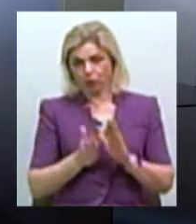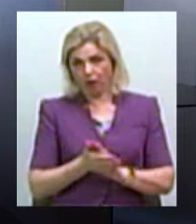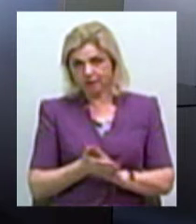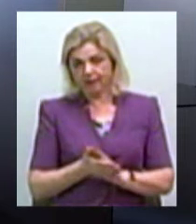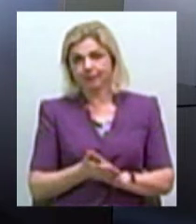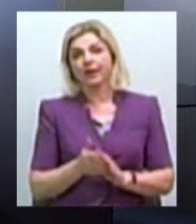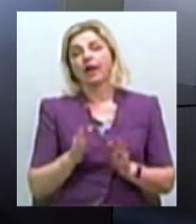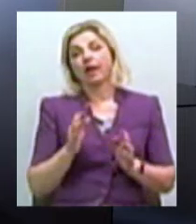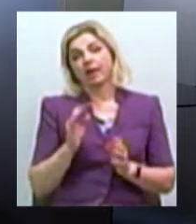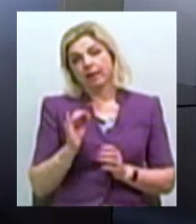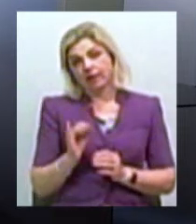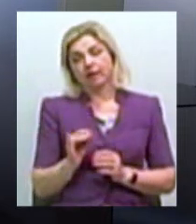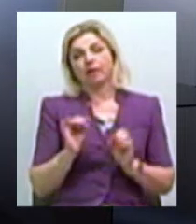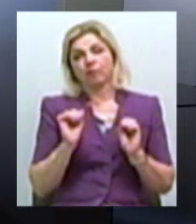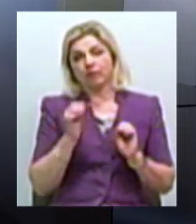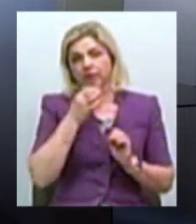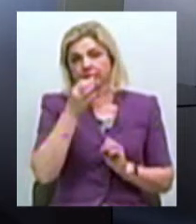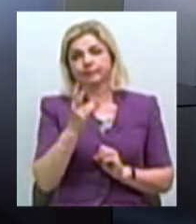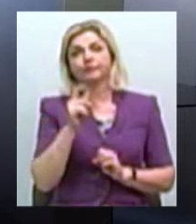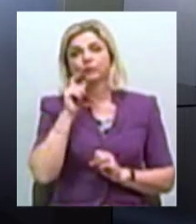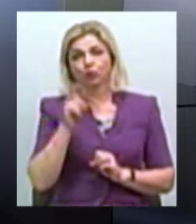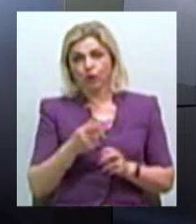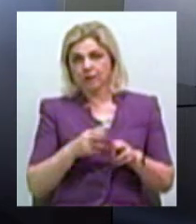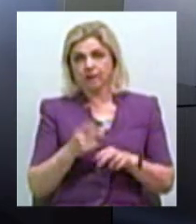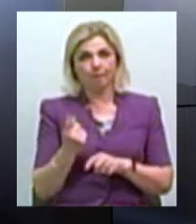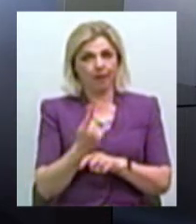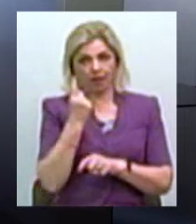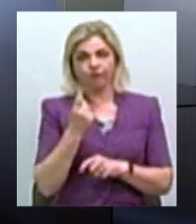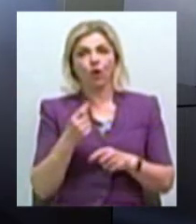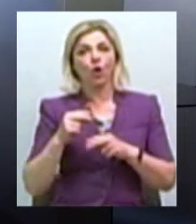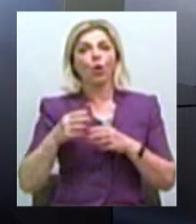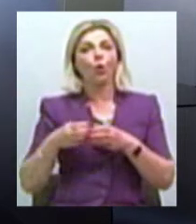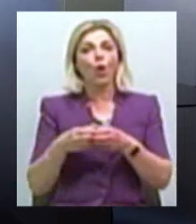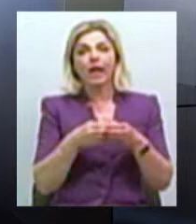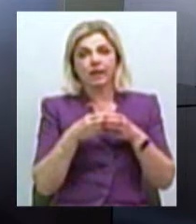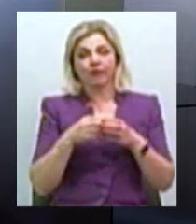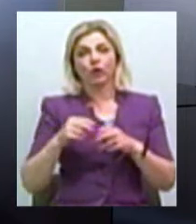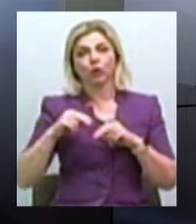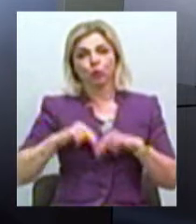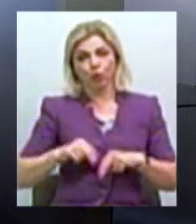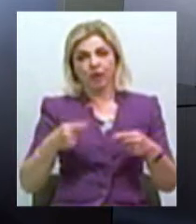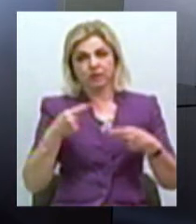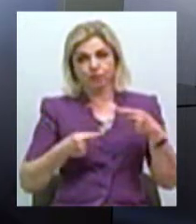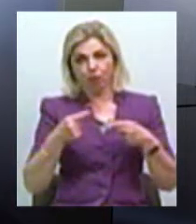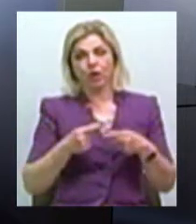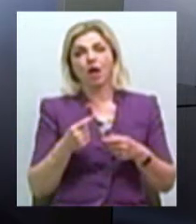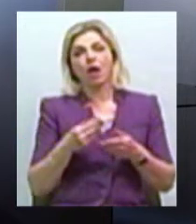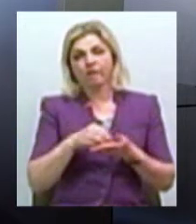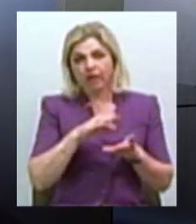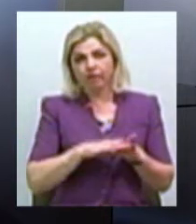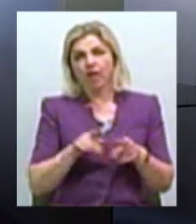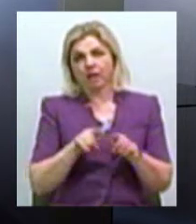в принципі, ну, скажімо, навіть на Україні це перший колективний трудовий спір, який був зареєстрований з такою